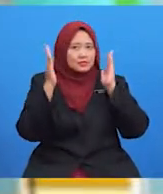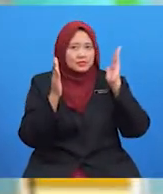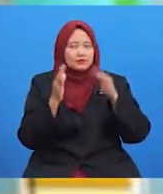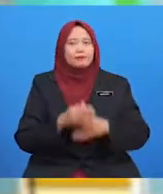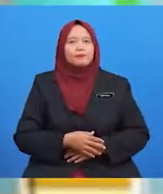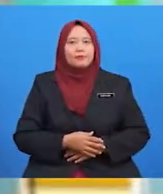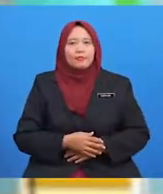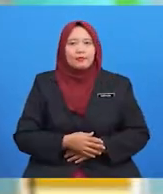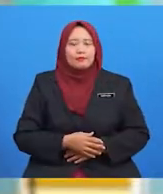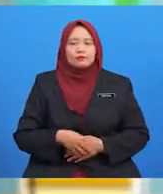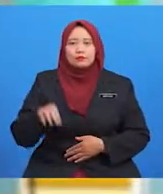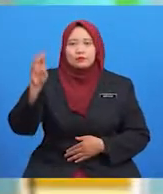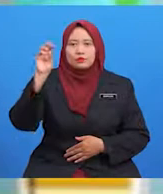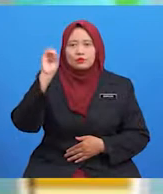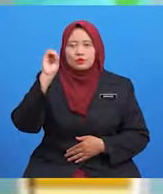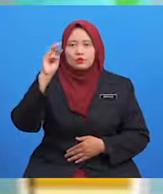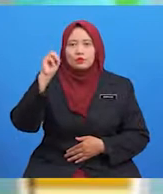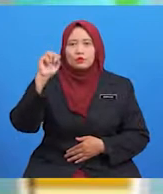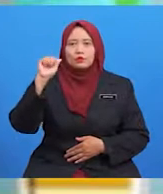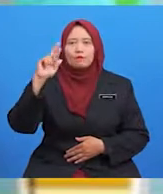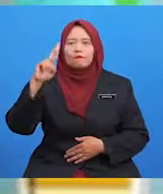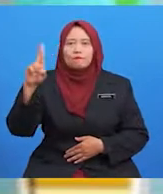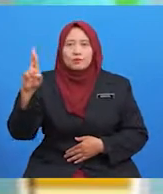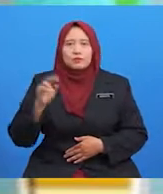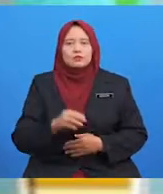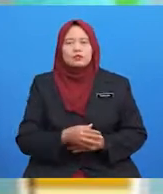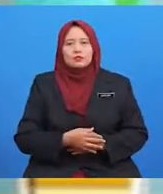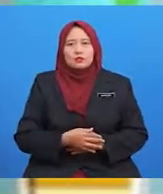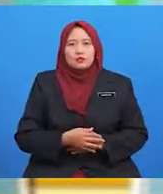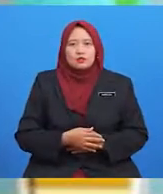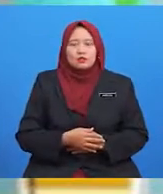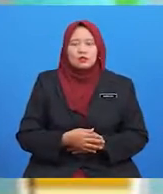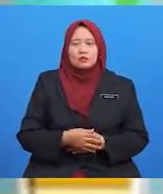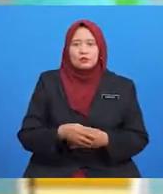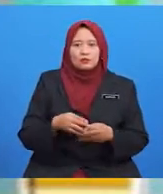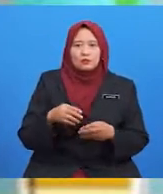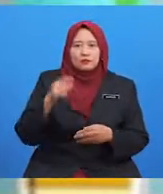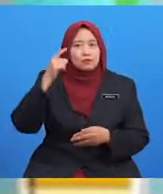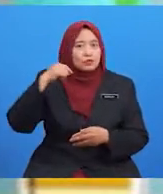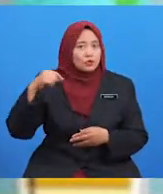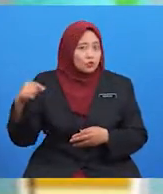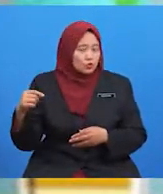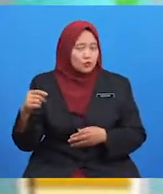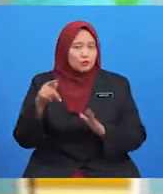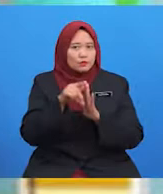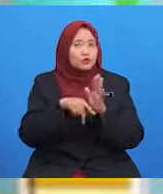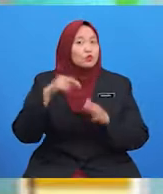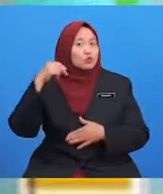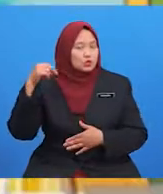Omar Mustafa merupakan penulis Melayu pertama menulis puisi Melayu moden yang